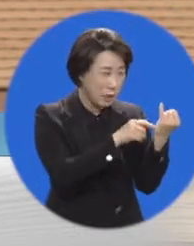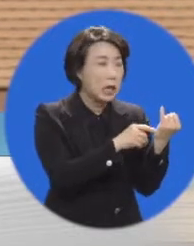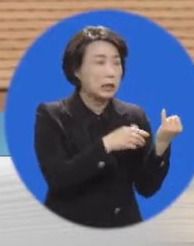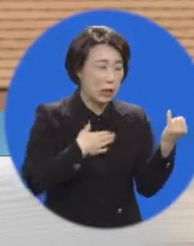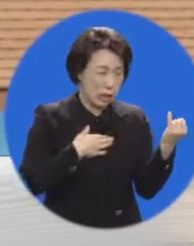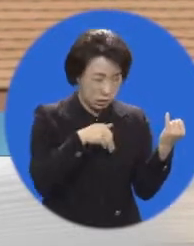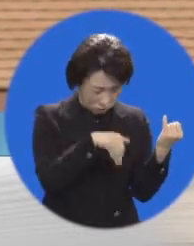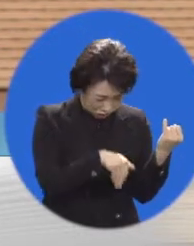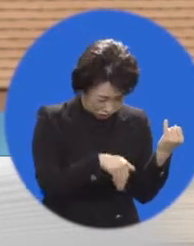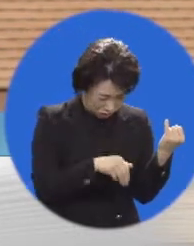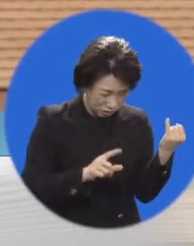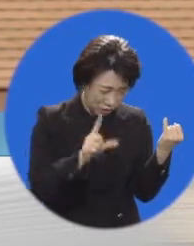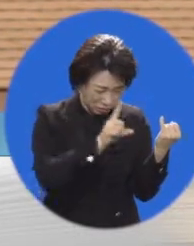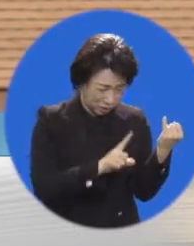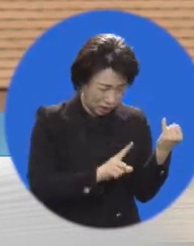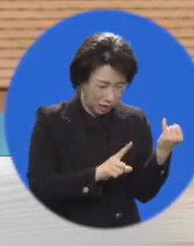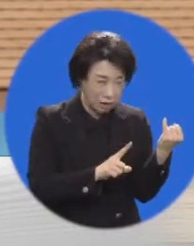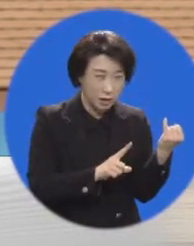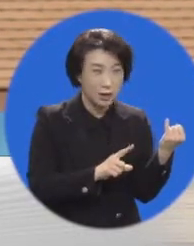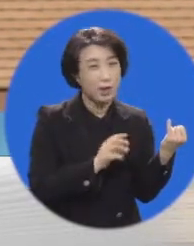열난다.